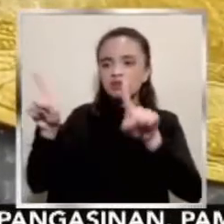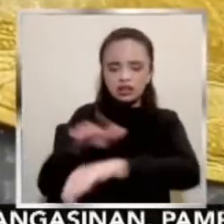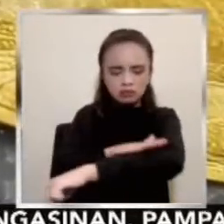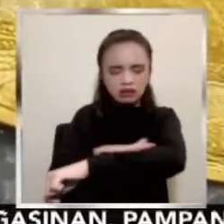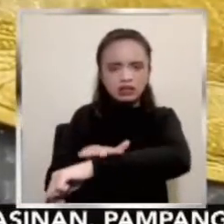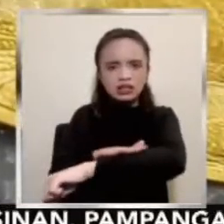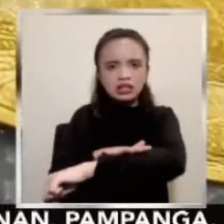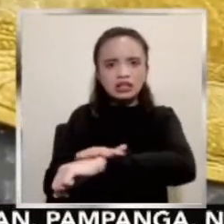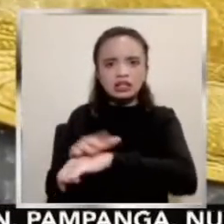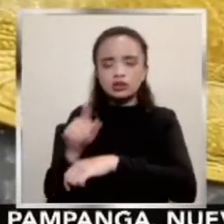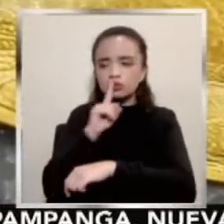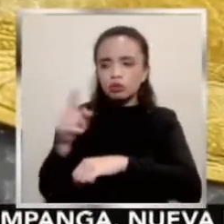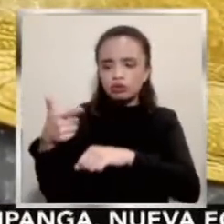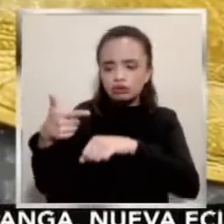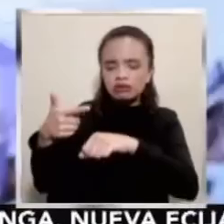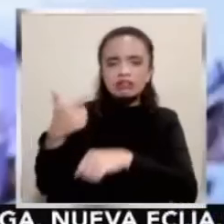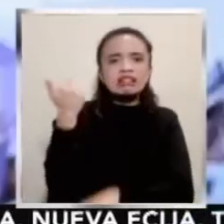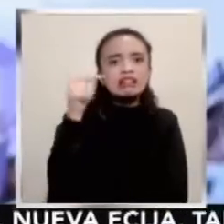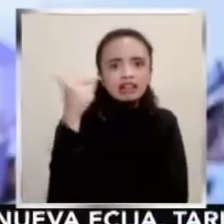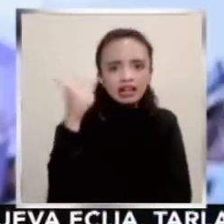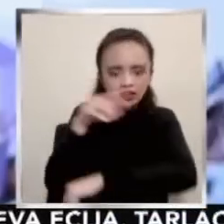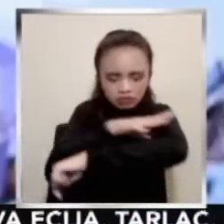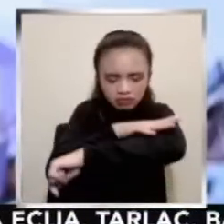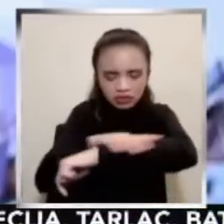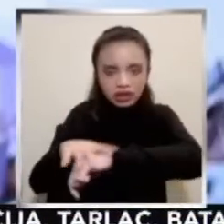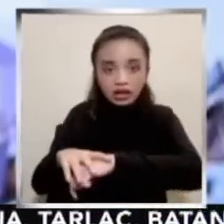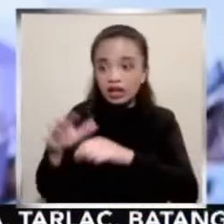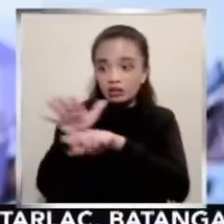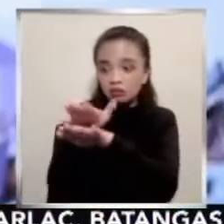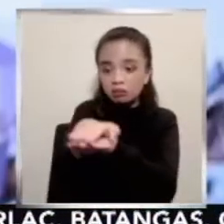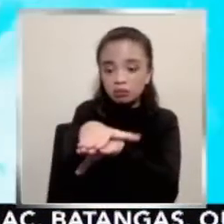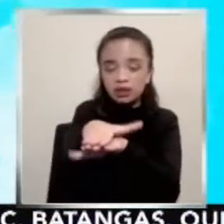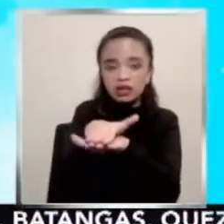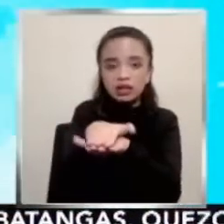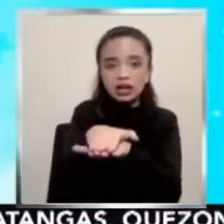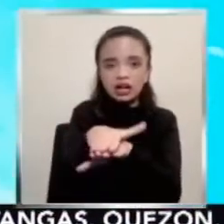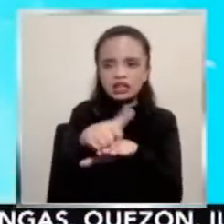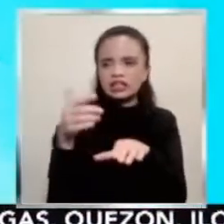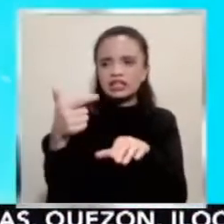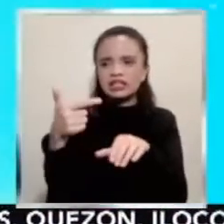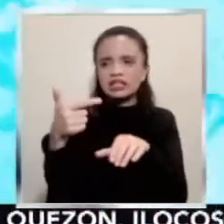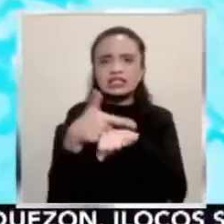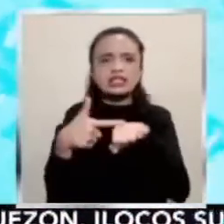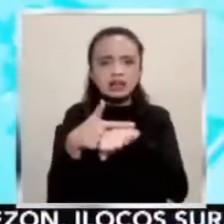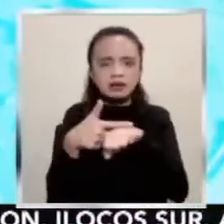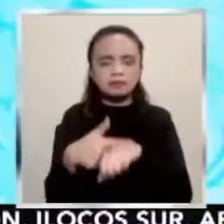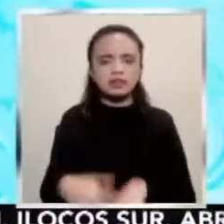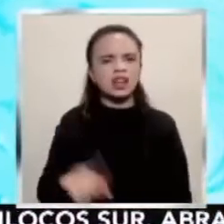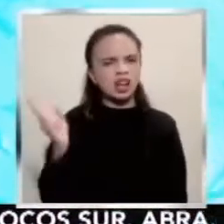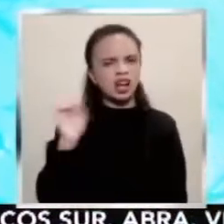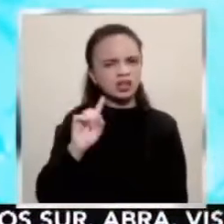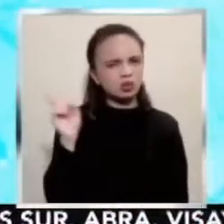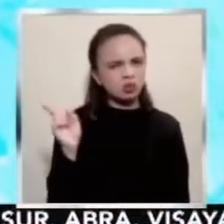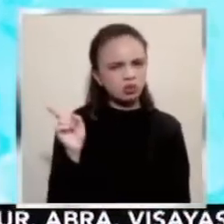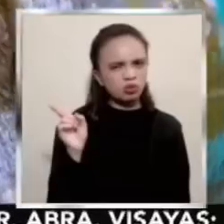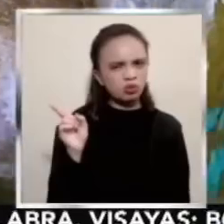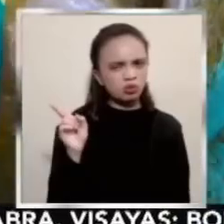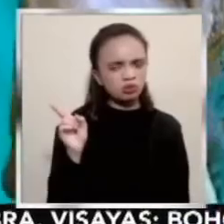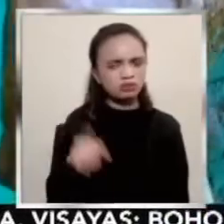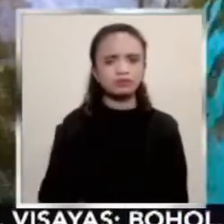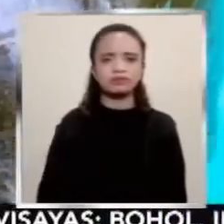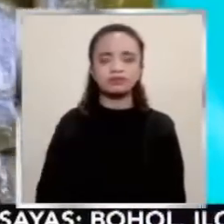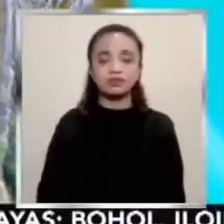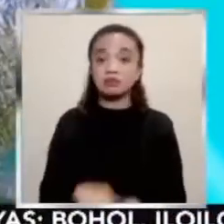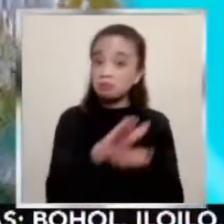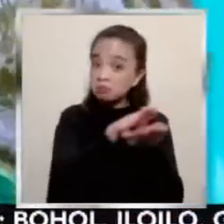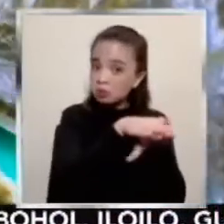green ang balat niya. Yung pagong may pagka-gray ang balat. Ano nga ba ang sumabit sa lambat ni Tomas? Pawikan o pagong?